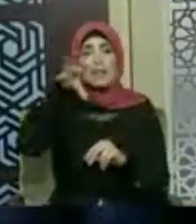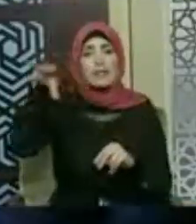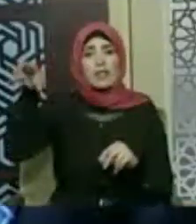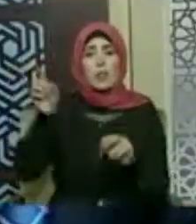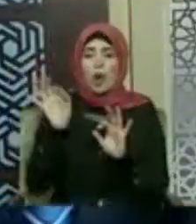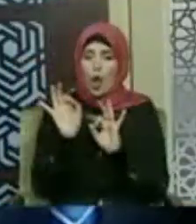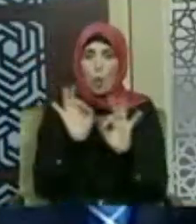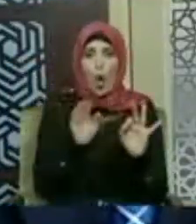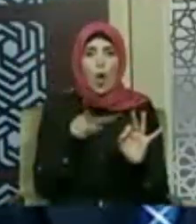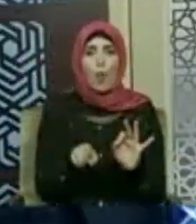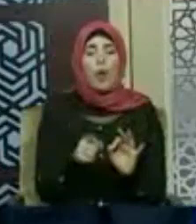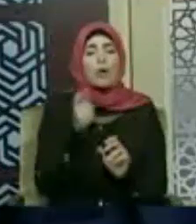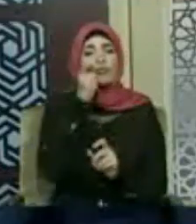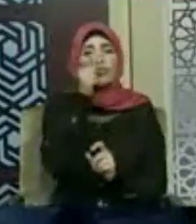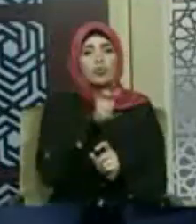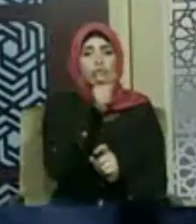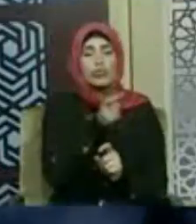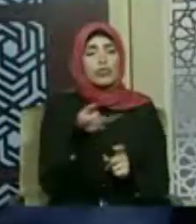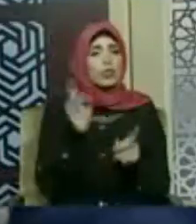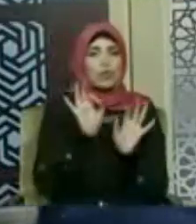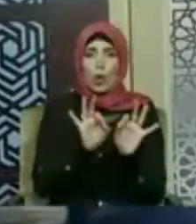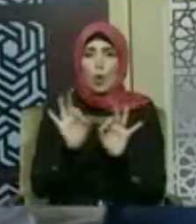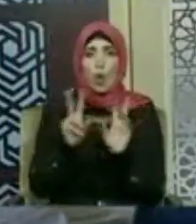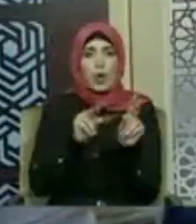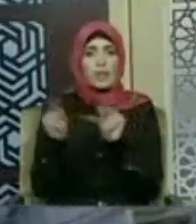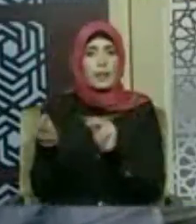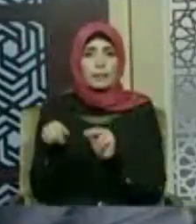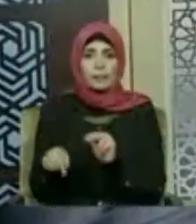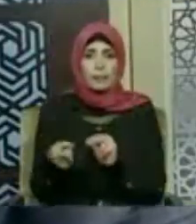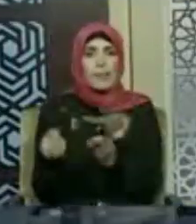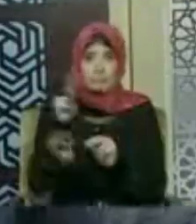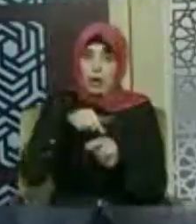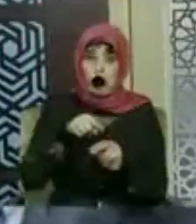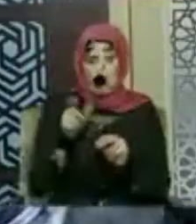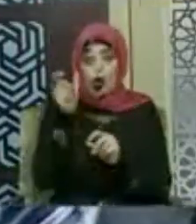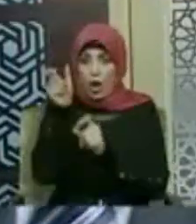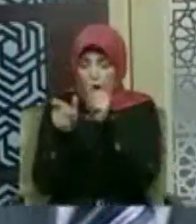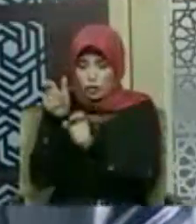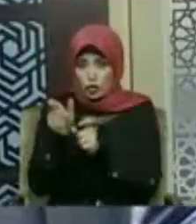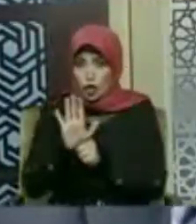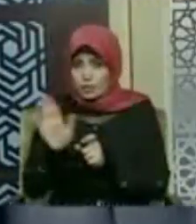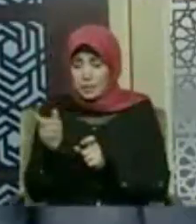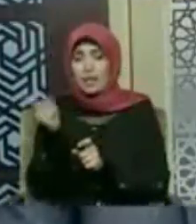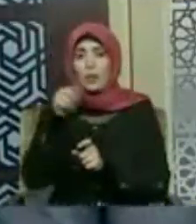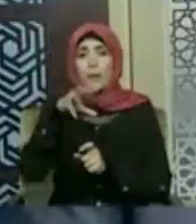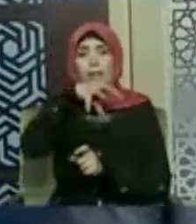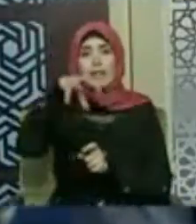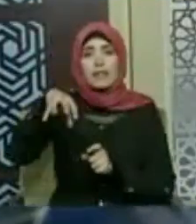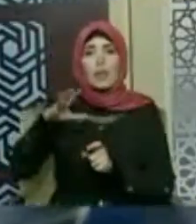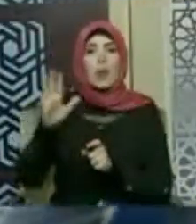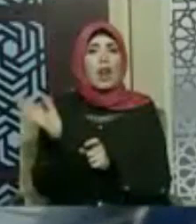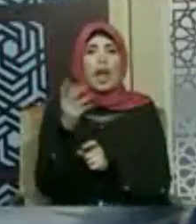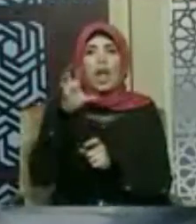الأفراد. والذين يدعمون الإرهاب وينفقون أموالهم